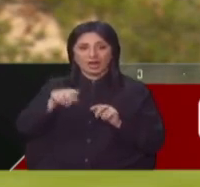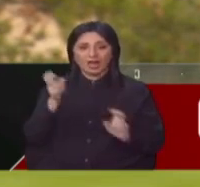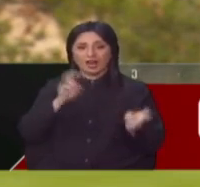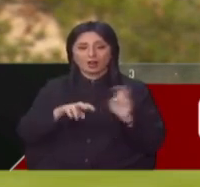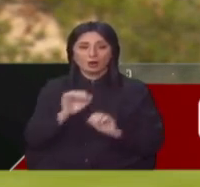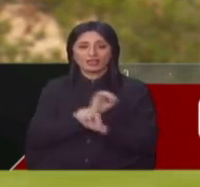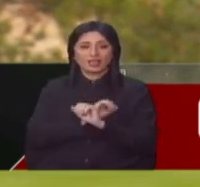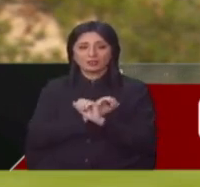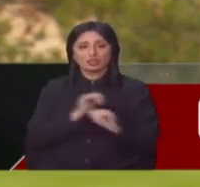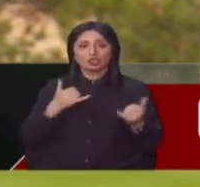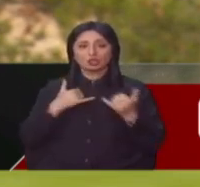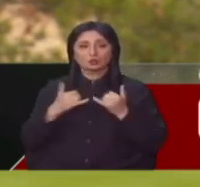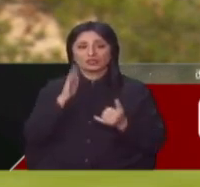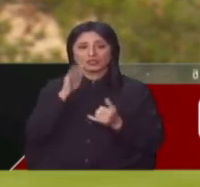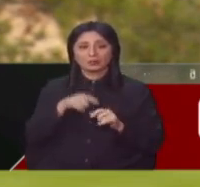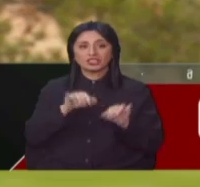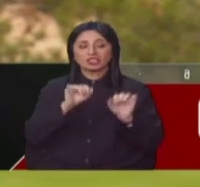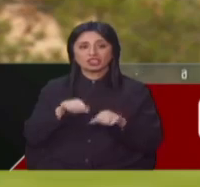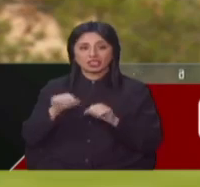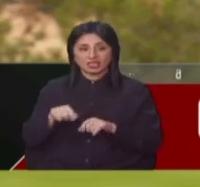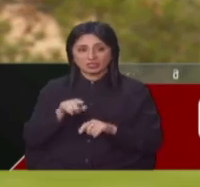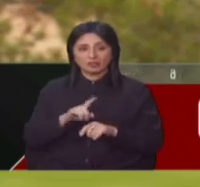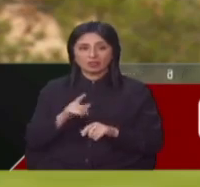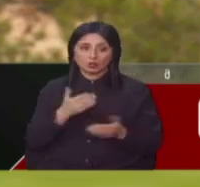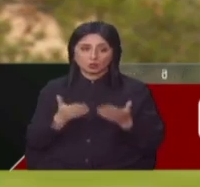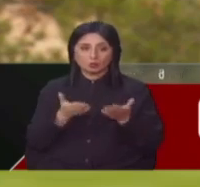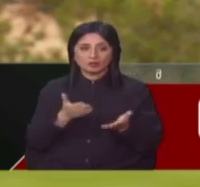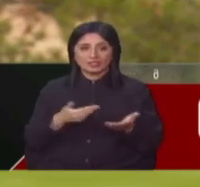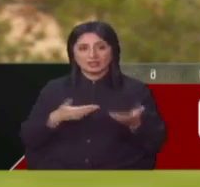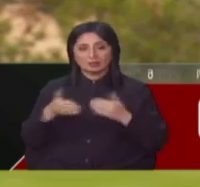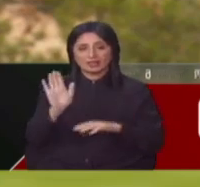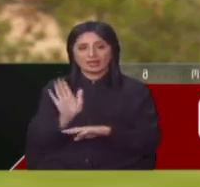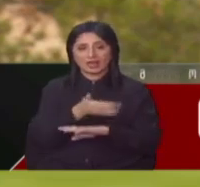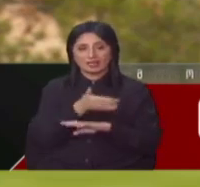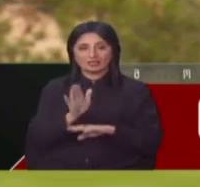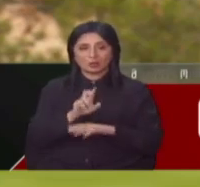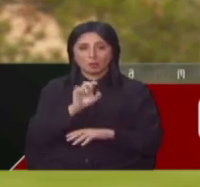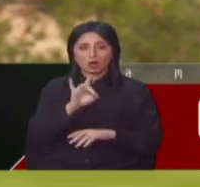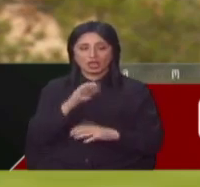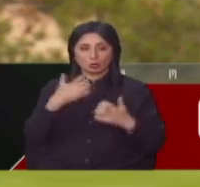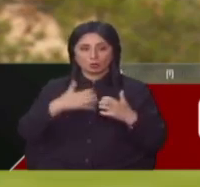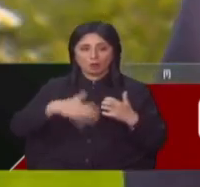მომსვლელ დამსვენებელ სტუმარს ექნება იმის შესაძლებლობა, რომ თუნდაც ფეხით გაისეირნოს